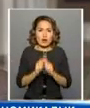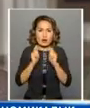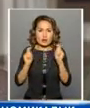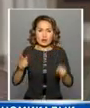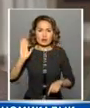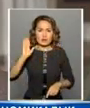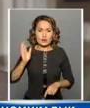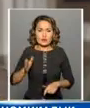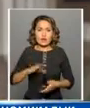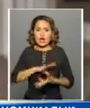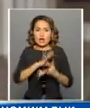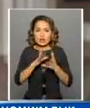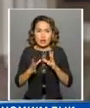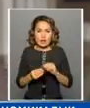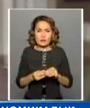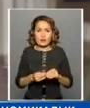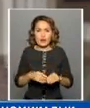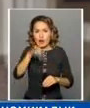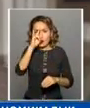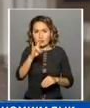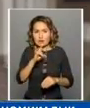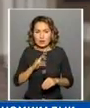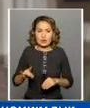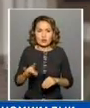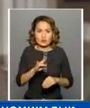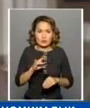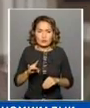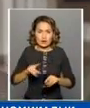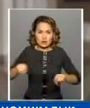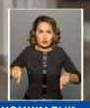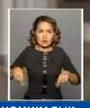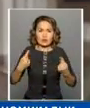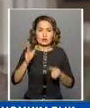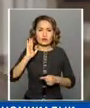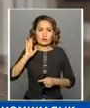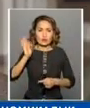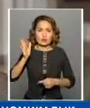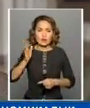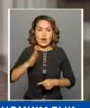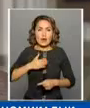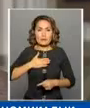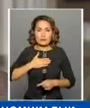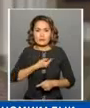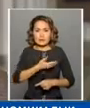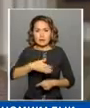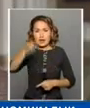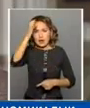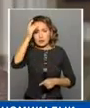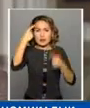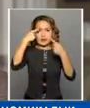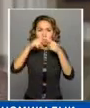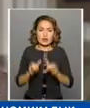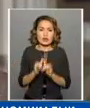де біздің жалпы өз-өзімізді сезінуіміздің деңгейін көтереді, жоғары көтереді. Және де біздің ғылымы техника жағынан